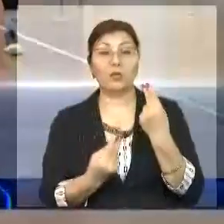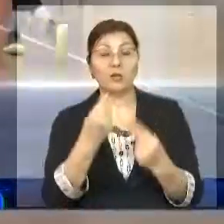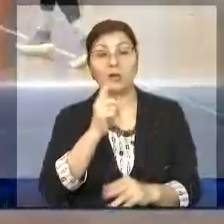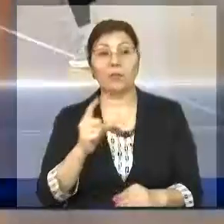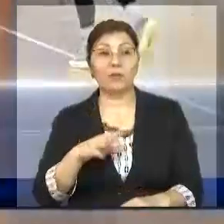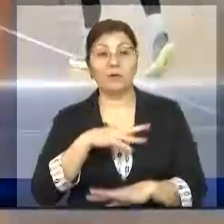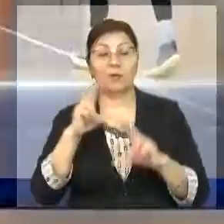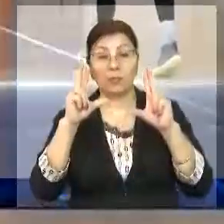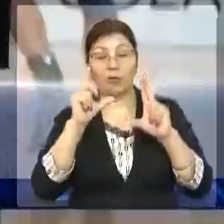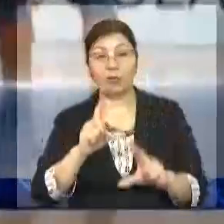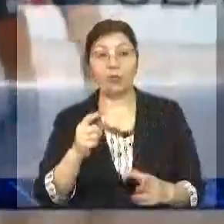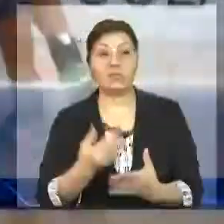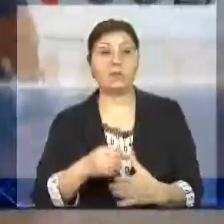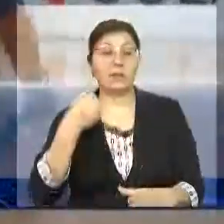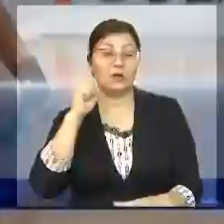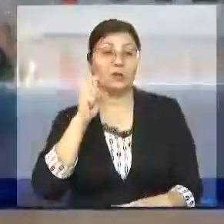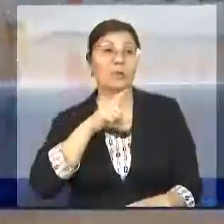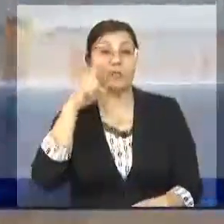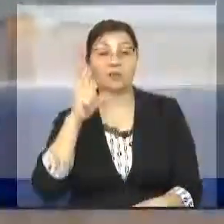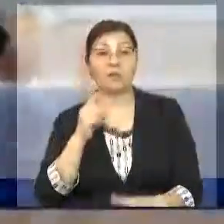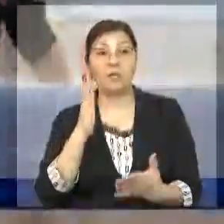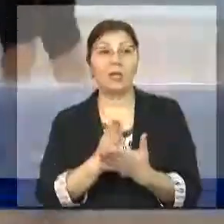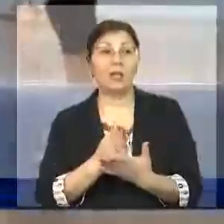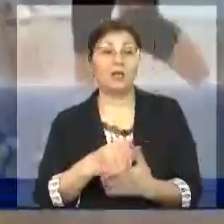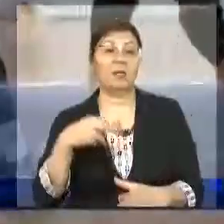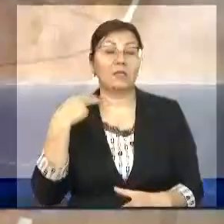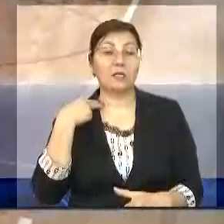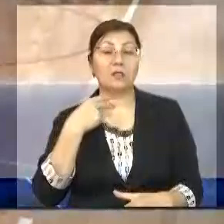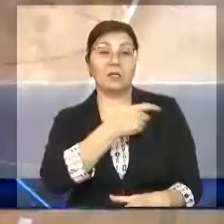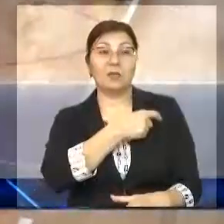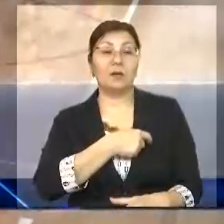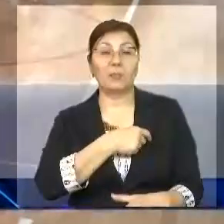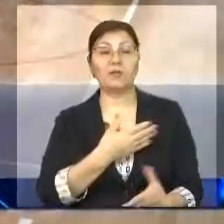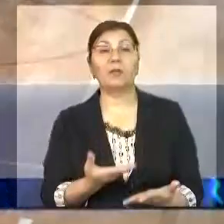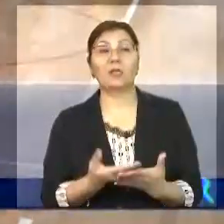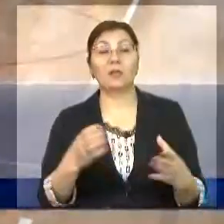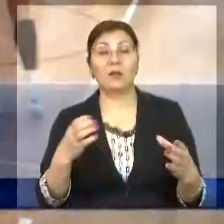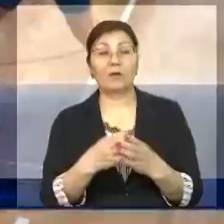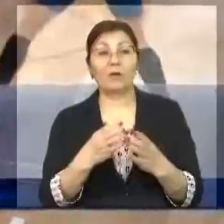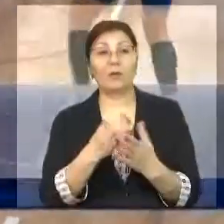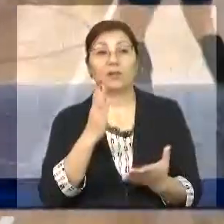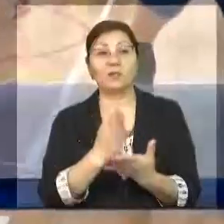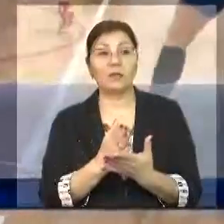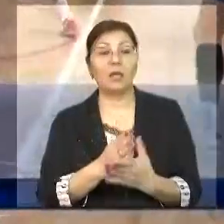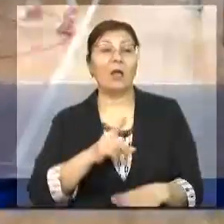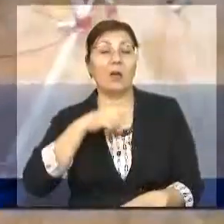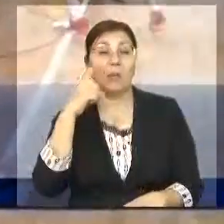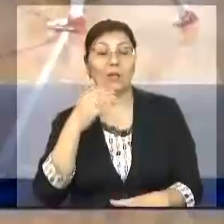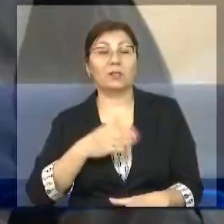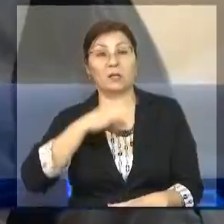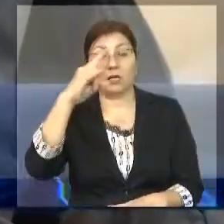кубка чемпион Европы среди молодёжи есть и иностранные тренеры отрадно что в коллективах выступают и перспективные молодые